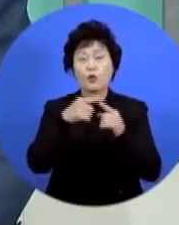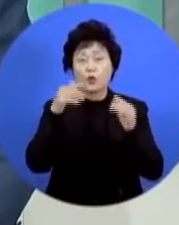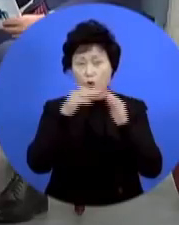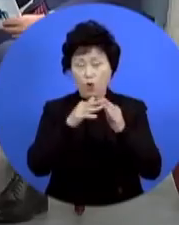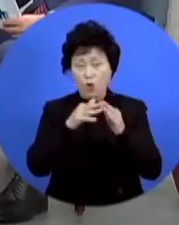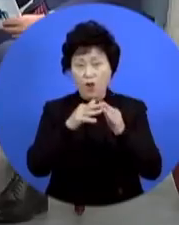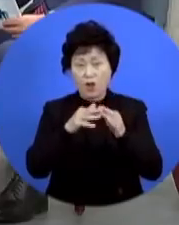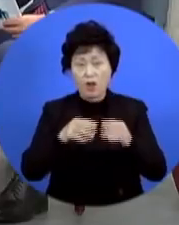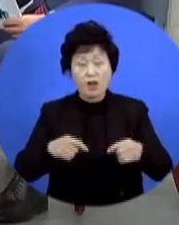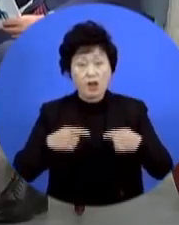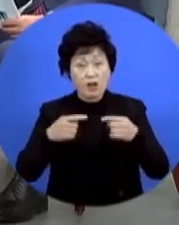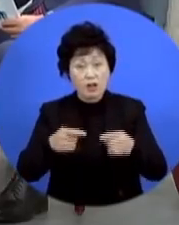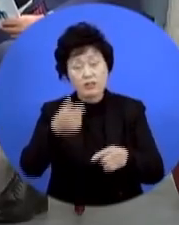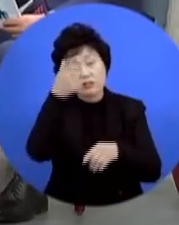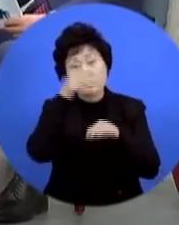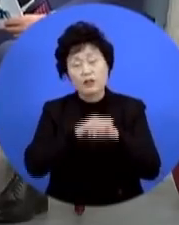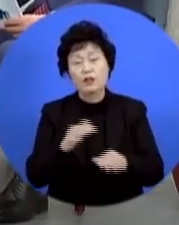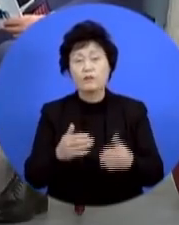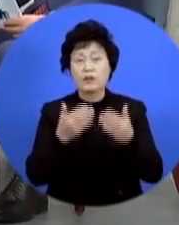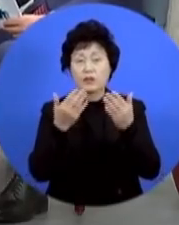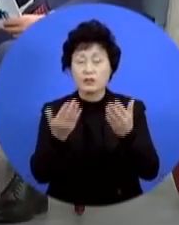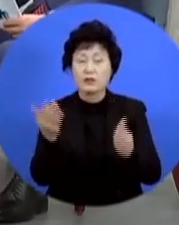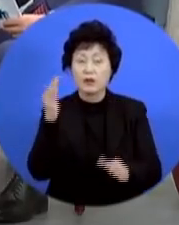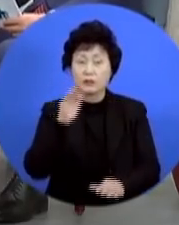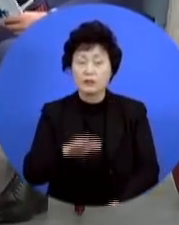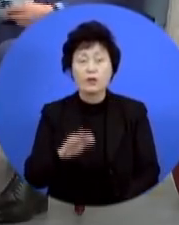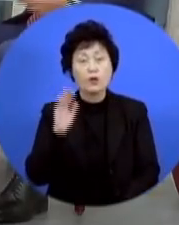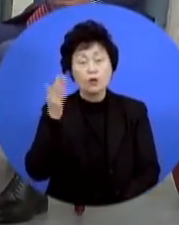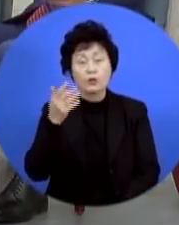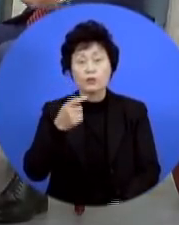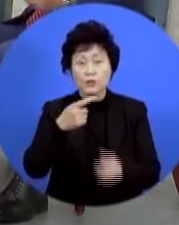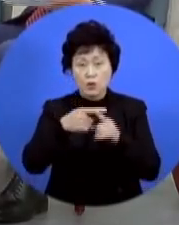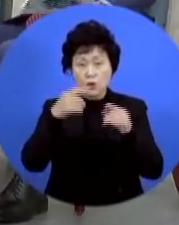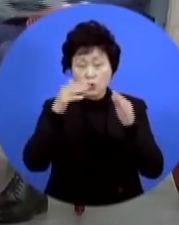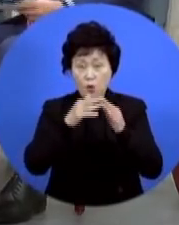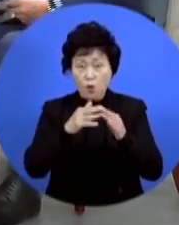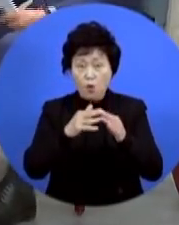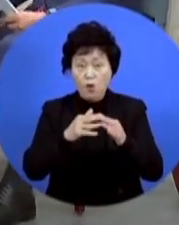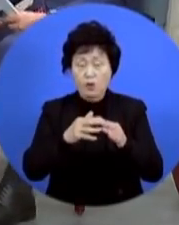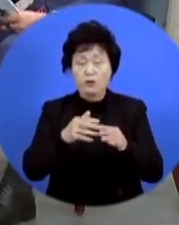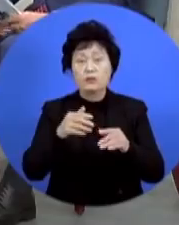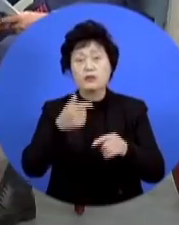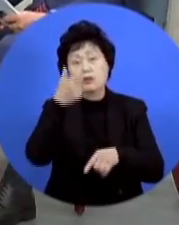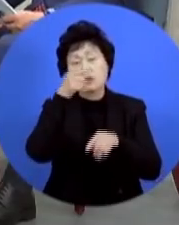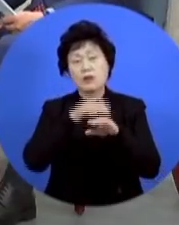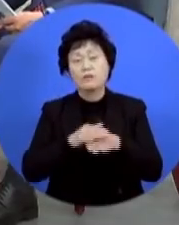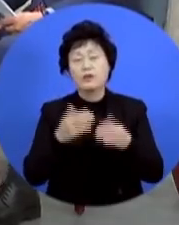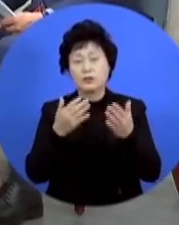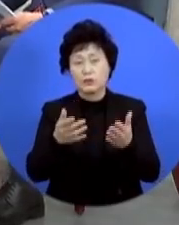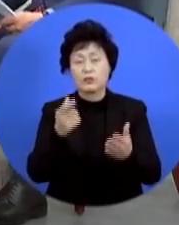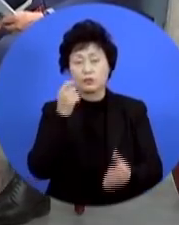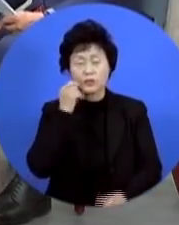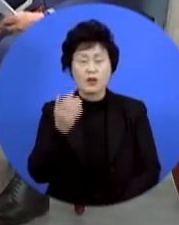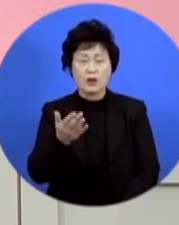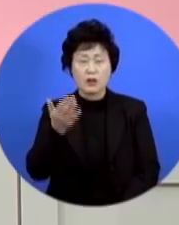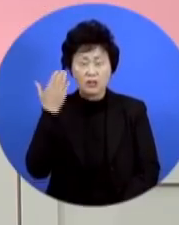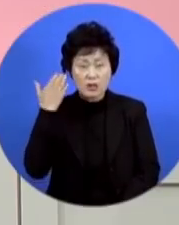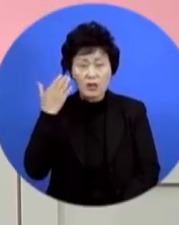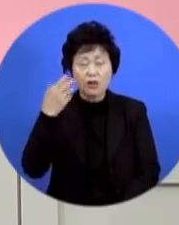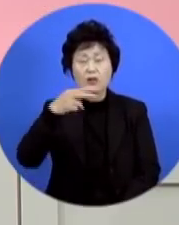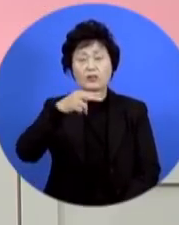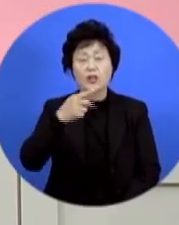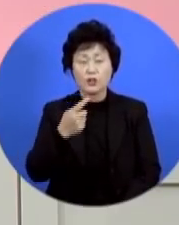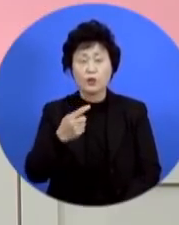그런데 교회를 못 가게 됐어요. 예. 근데 이런 경험이 없었지. 예. 상상도 못 했지. 전무후무한 사태였죠.